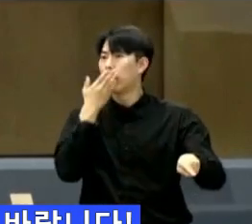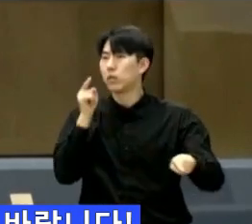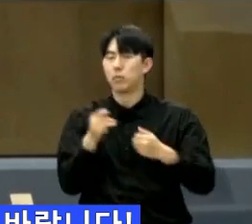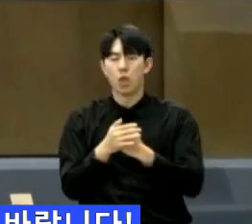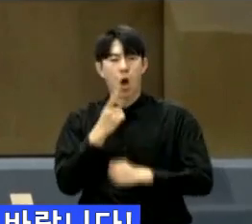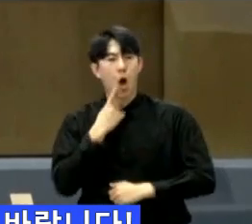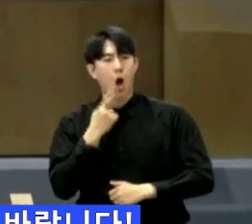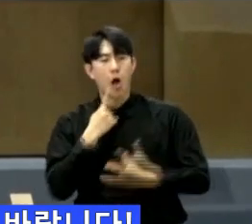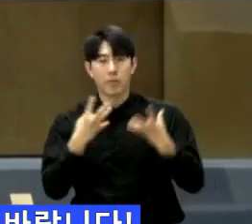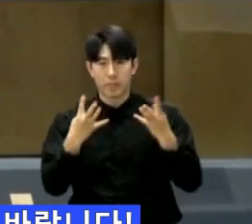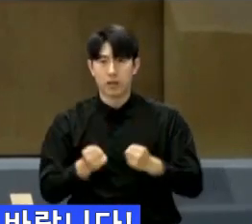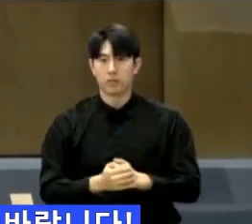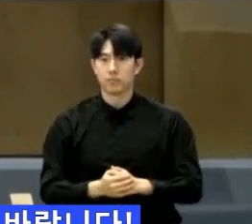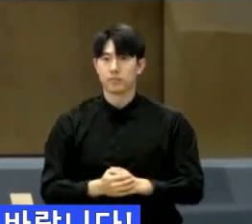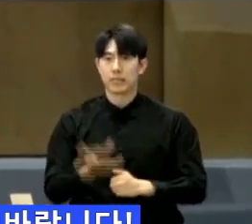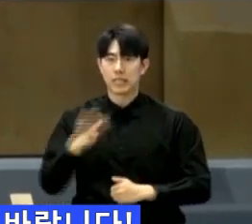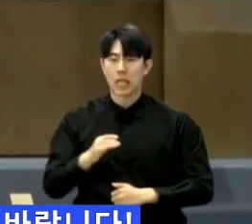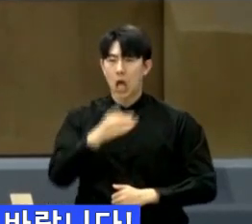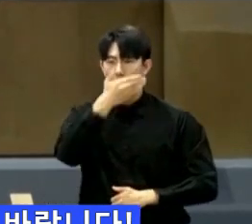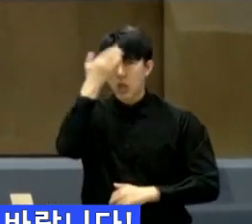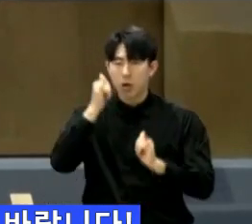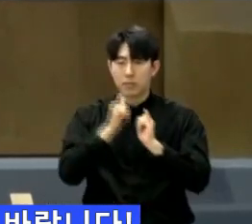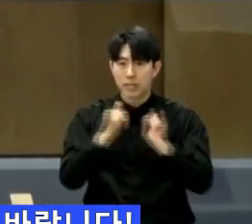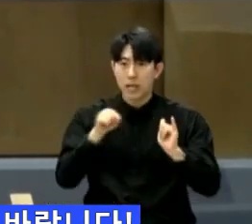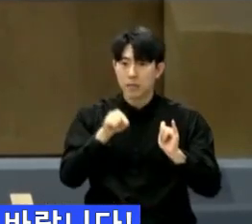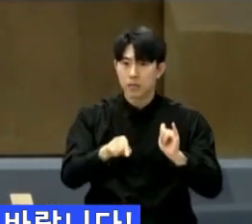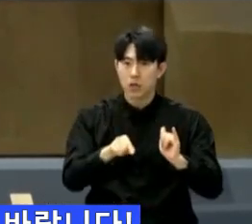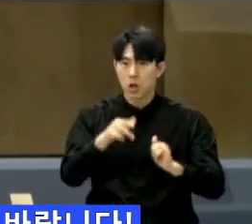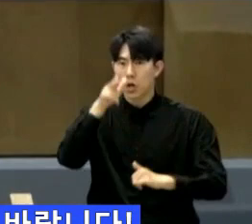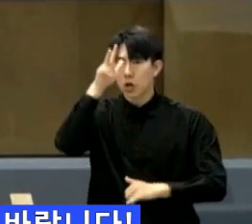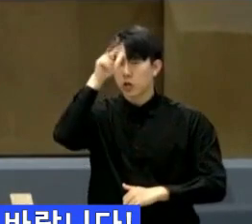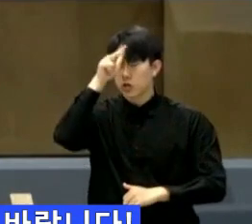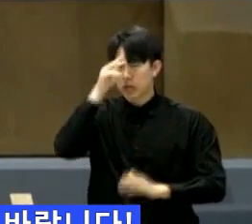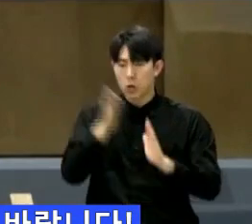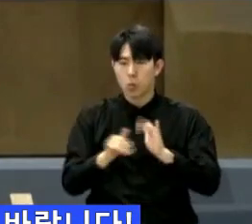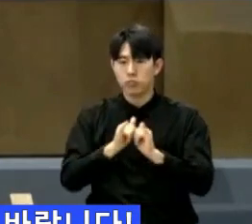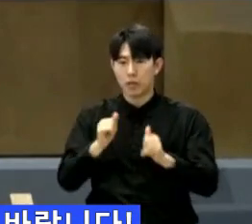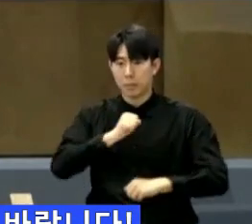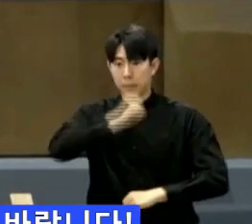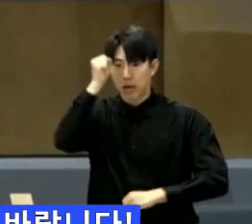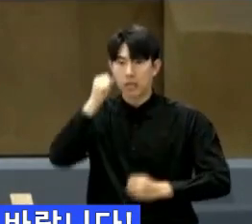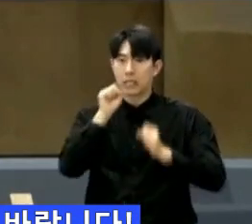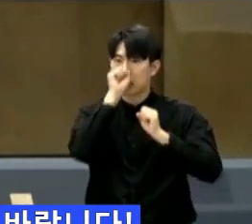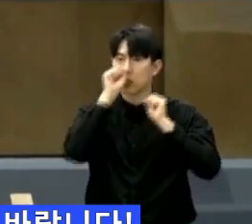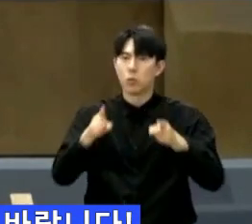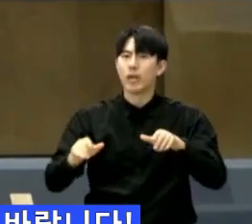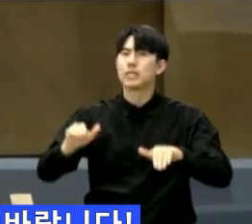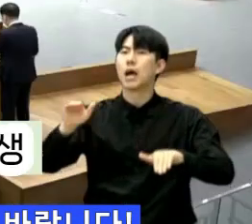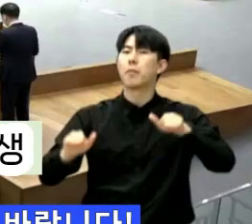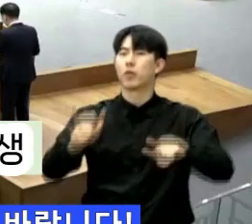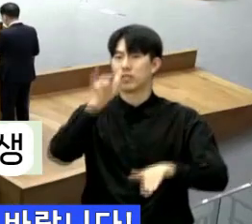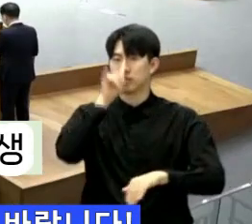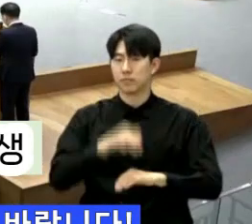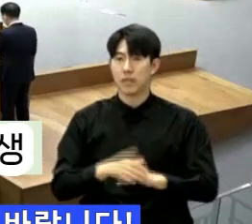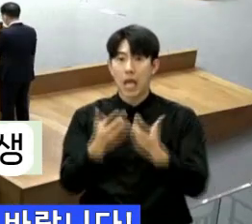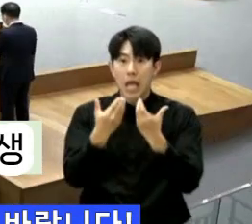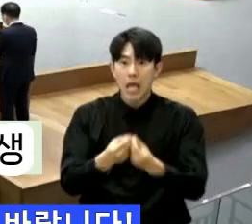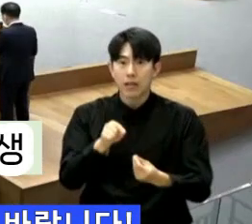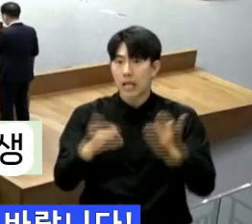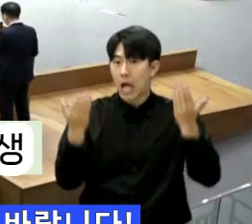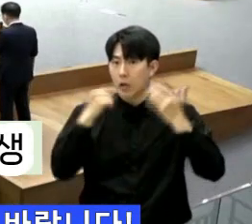문제는 최연소 경찰공무원 합격의 기회가 모두에게 갖지 않다는 사실입니다. 자료화면을 봐주시기 바랍니다. 가령 이